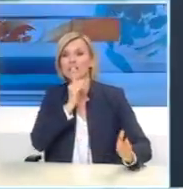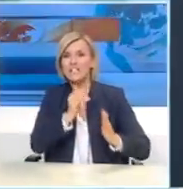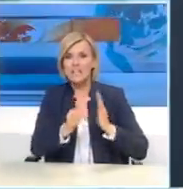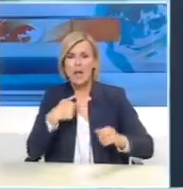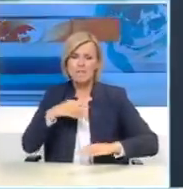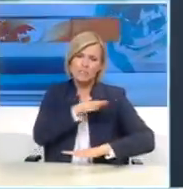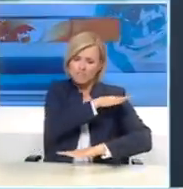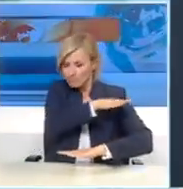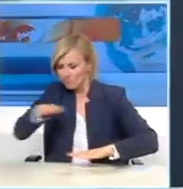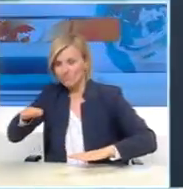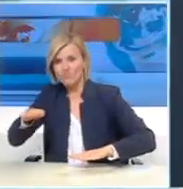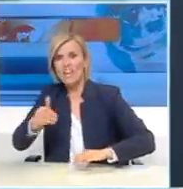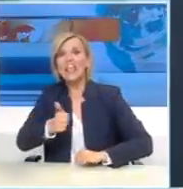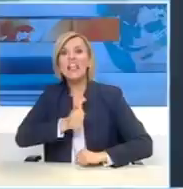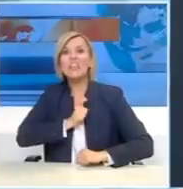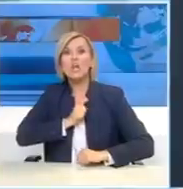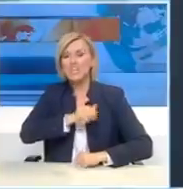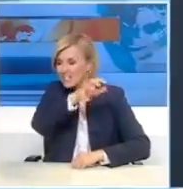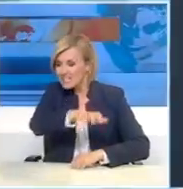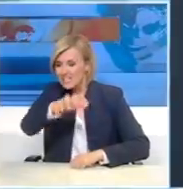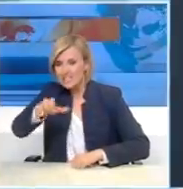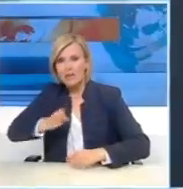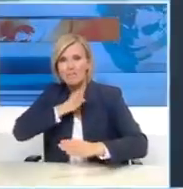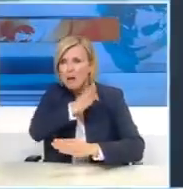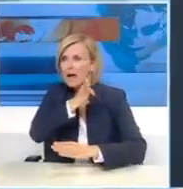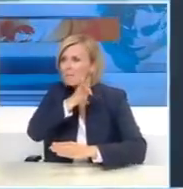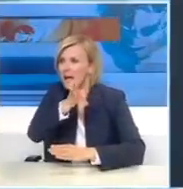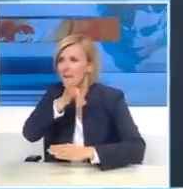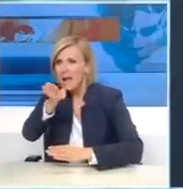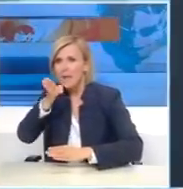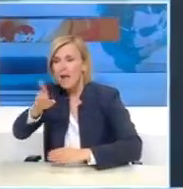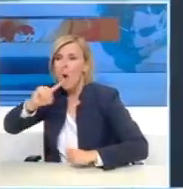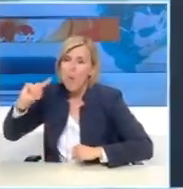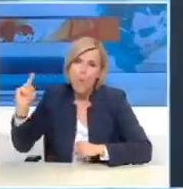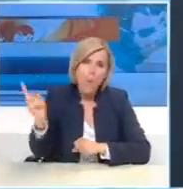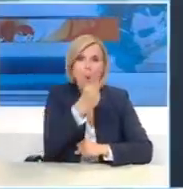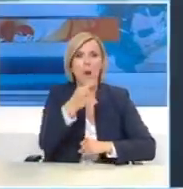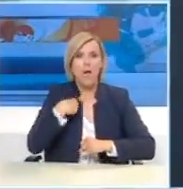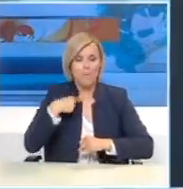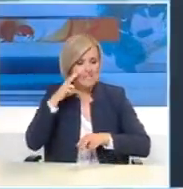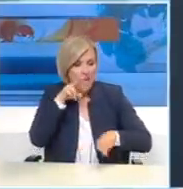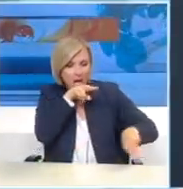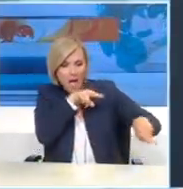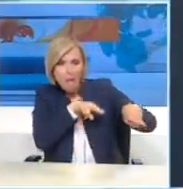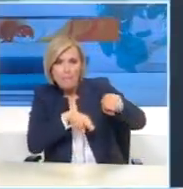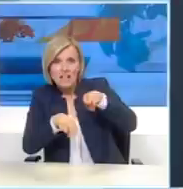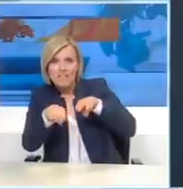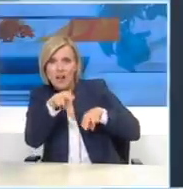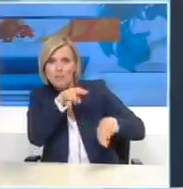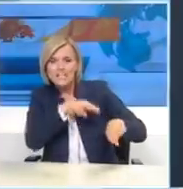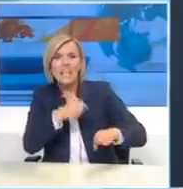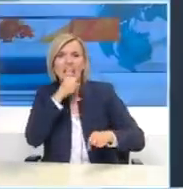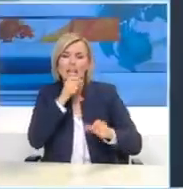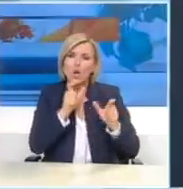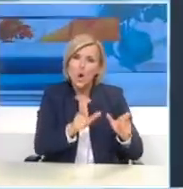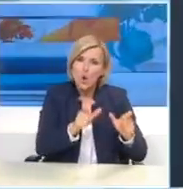προληπτικούς ελέγχους σε ιδιωτικούς φορείς παροχής υπηρεσιών υγείας, κλινικές, μονάδες αιμοκάθαρσης, αλλά και πρόνοιας όπως